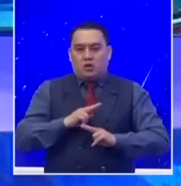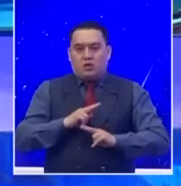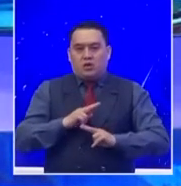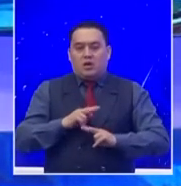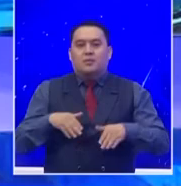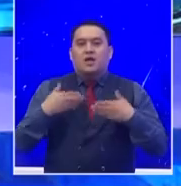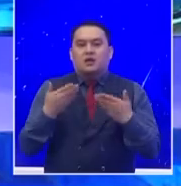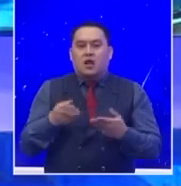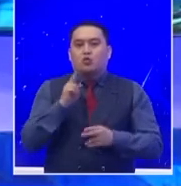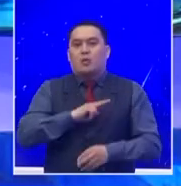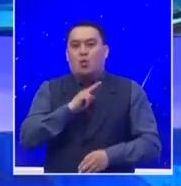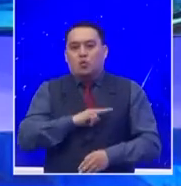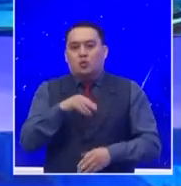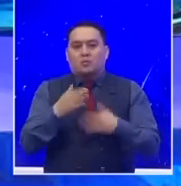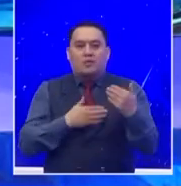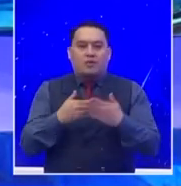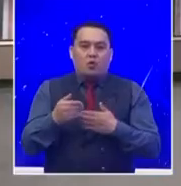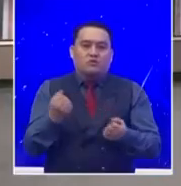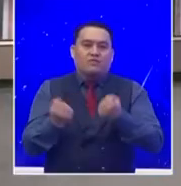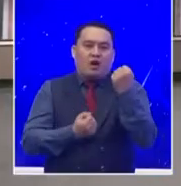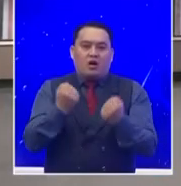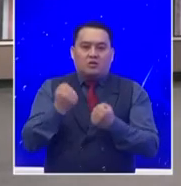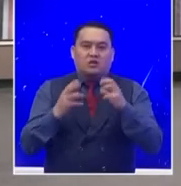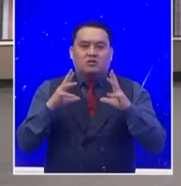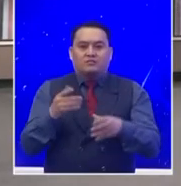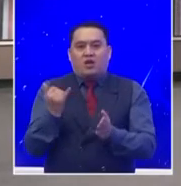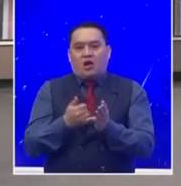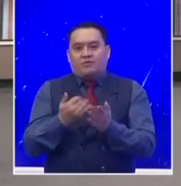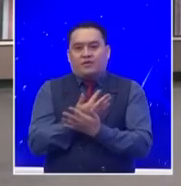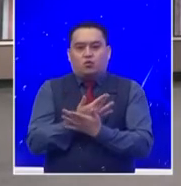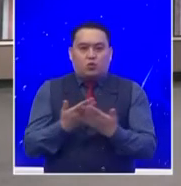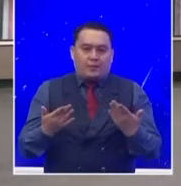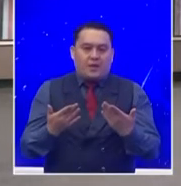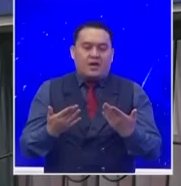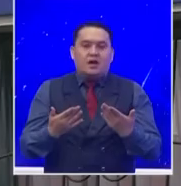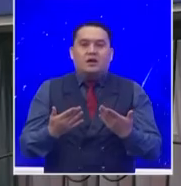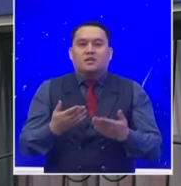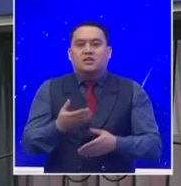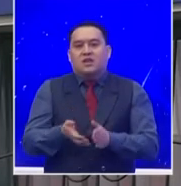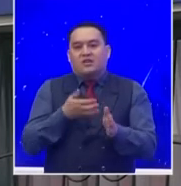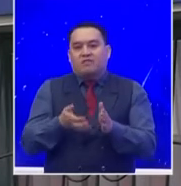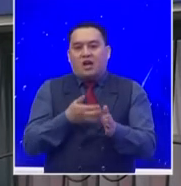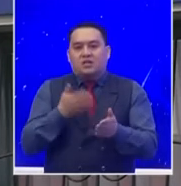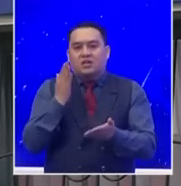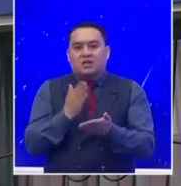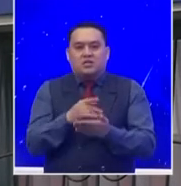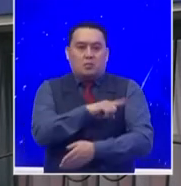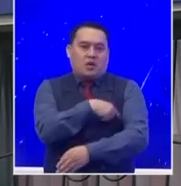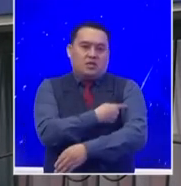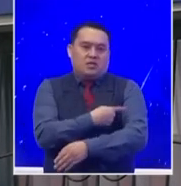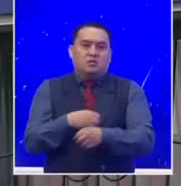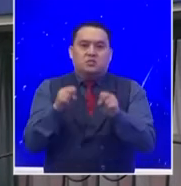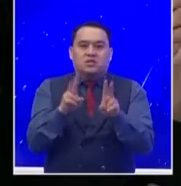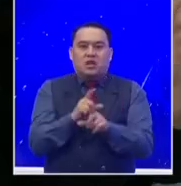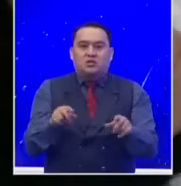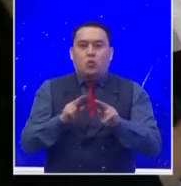основном гражданам предлагают рабочие профессии. Это водитель, трактор, сварщик и другие. Существенный дефицит представляют собой медицинские работники